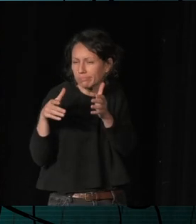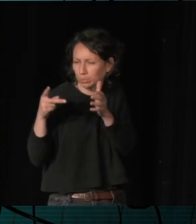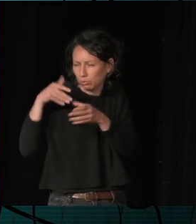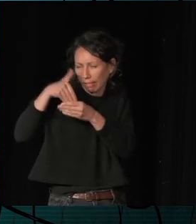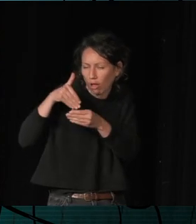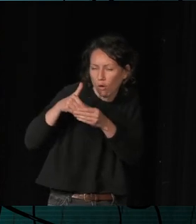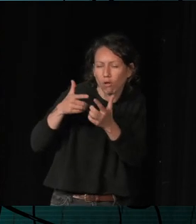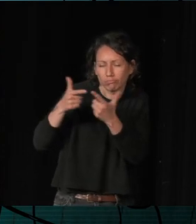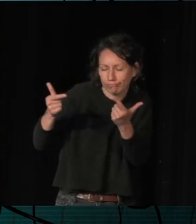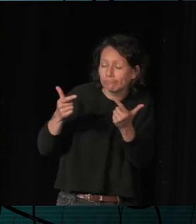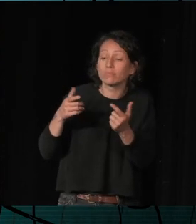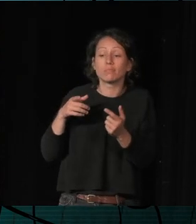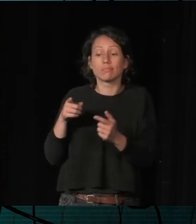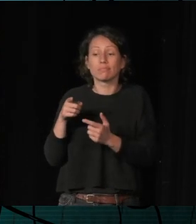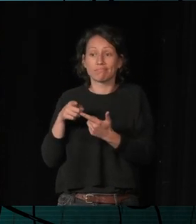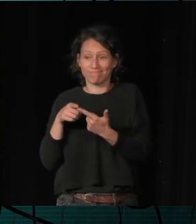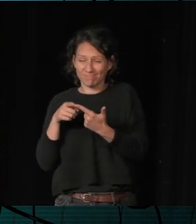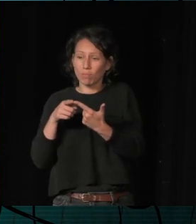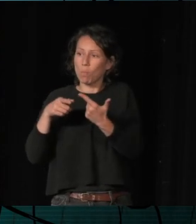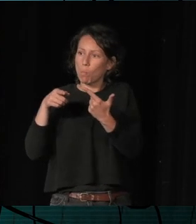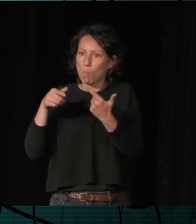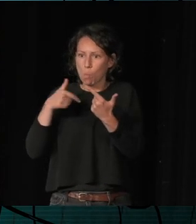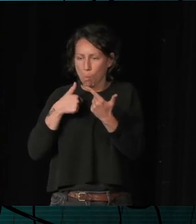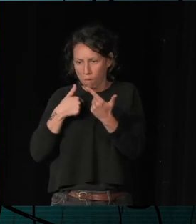Donc j'ai essayé quand même d'avoir certains moments en fait de respiration.